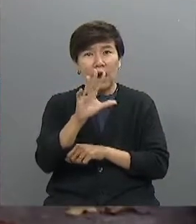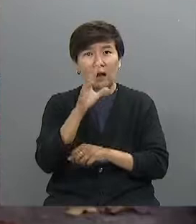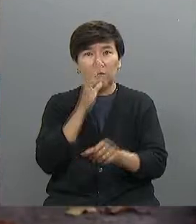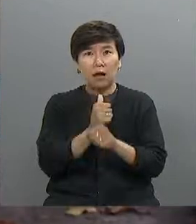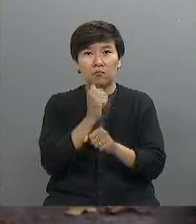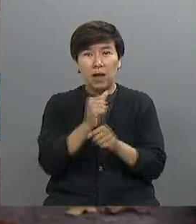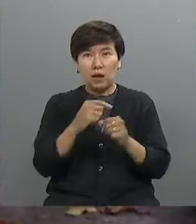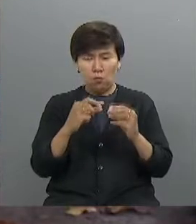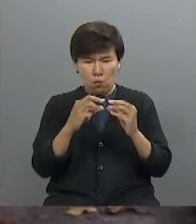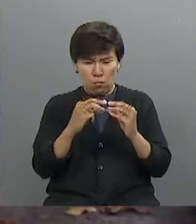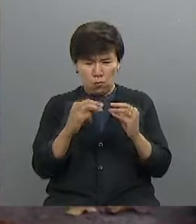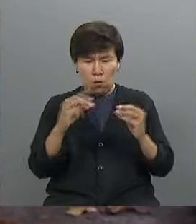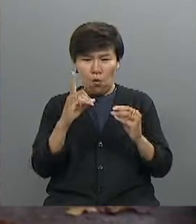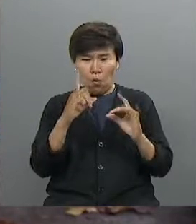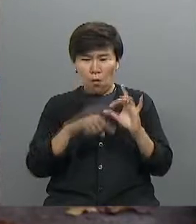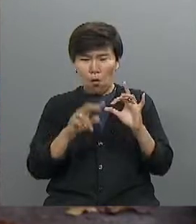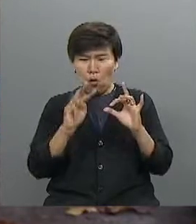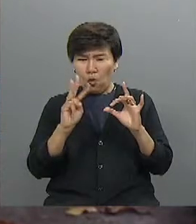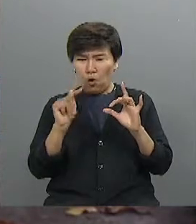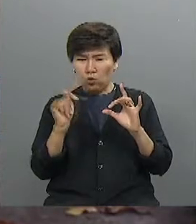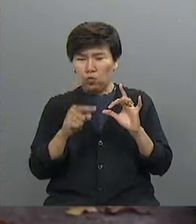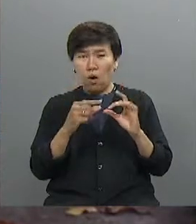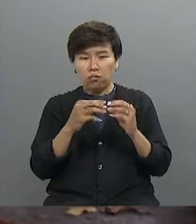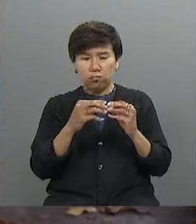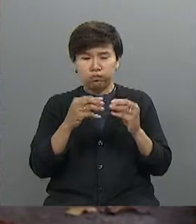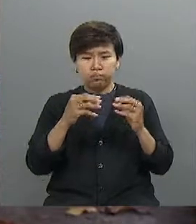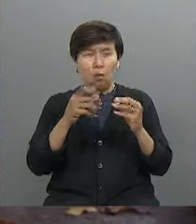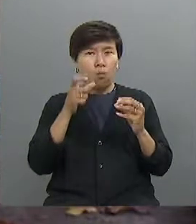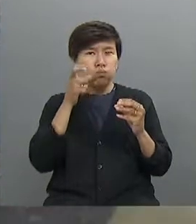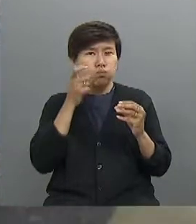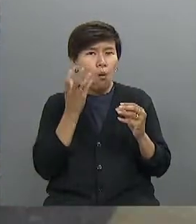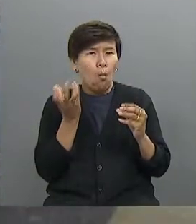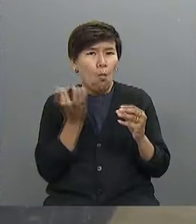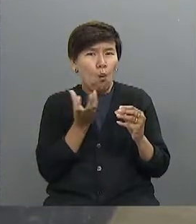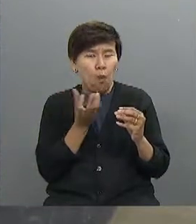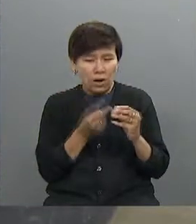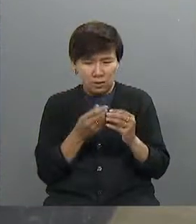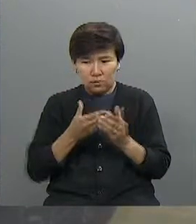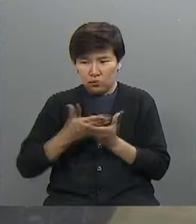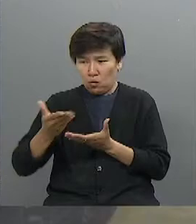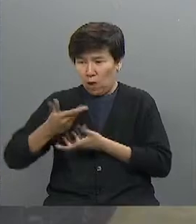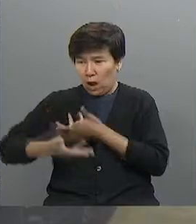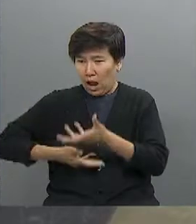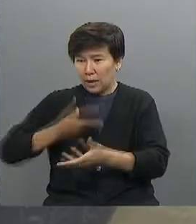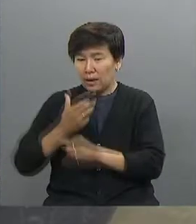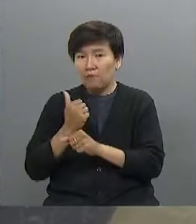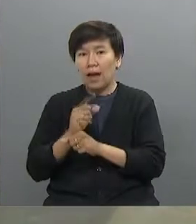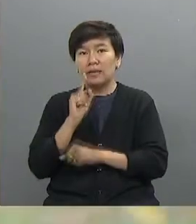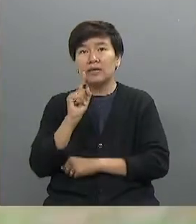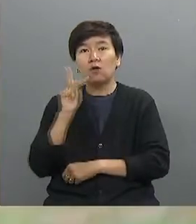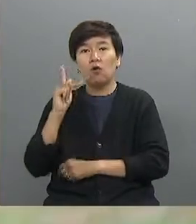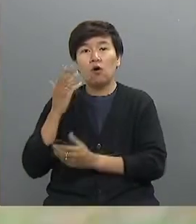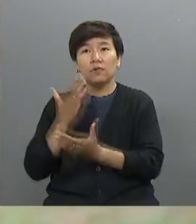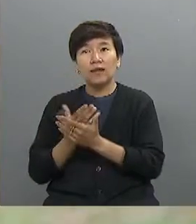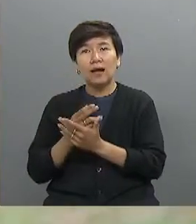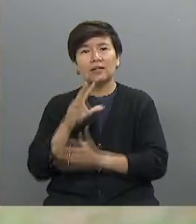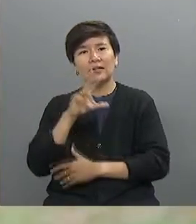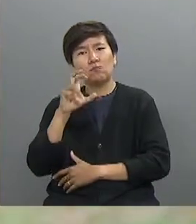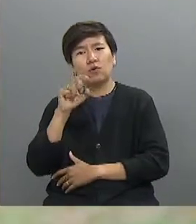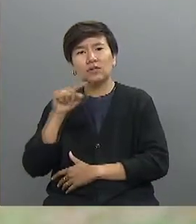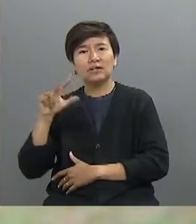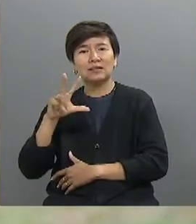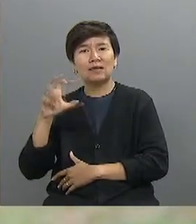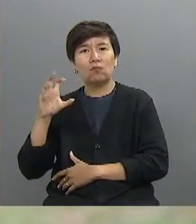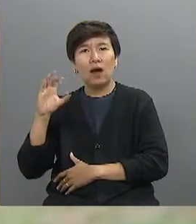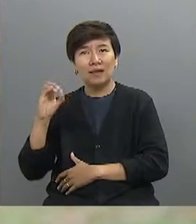ส่งขายในกิโลกรัมละ 300-350บาทเลี้ยงในกะละมังกับในต้นสาคู